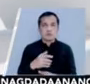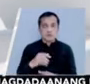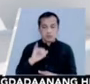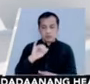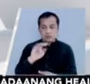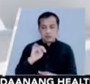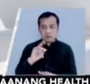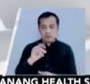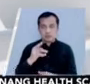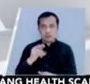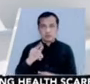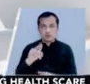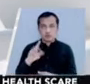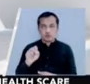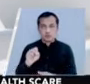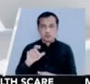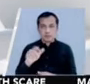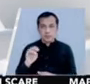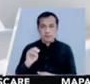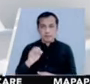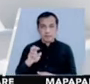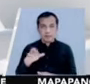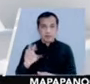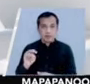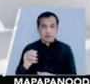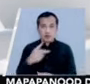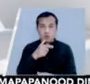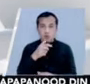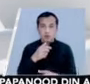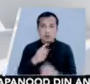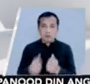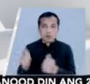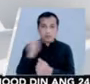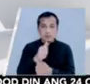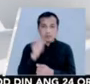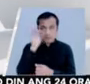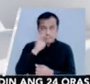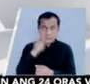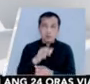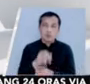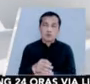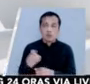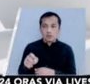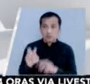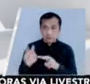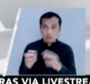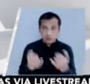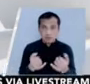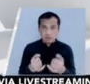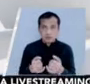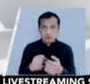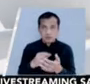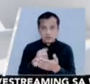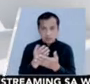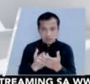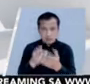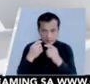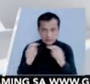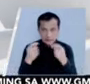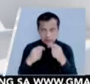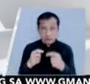nagpapatakbo ay mga Pilipino. Pilipino. Ito na nga nakikita natin. May mga mangilan-ngilan nang sumusubok. Ang tanong,